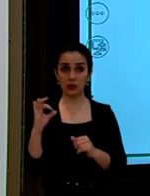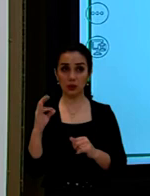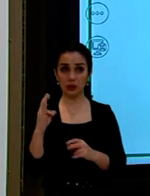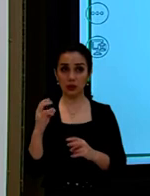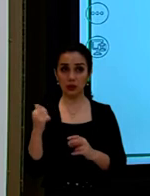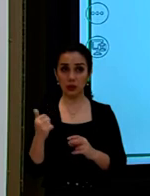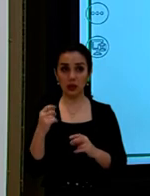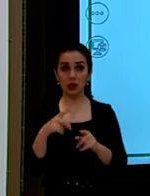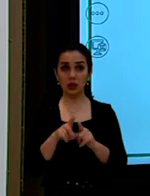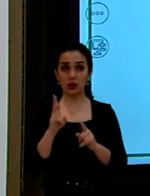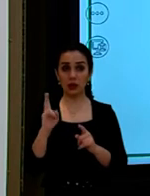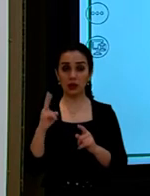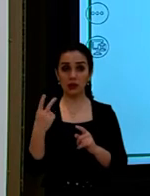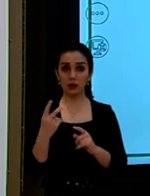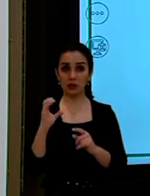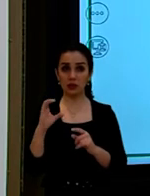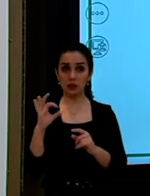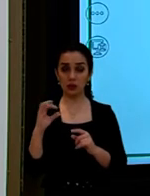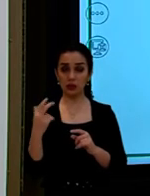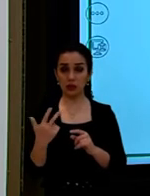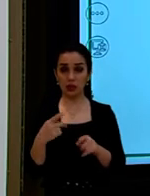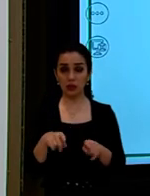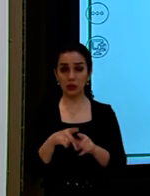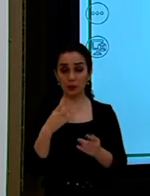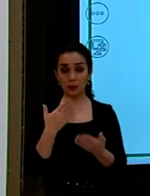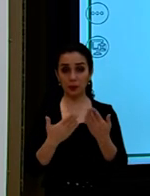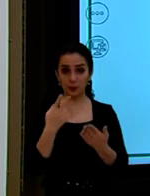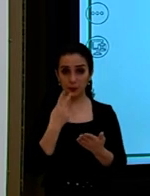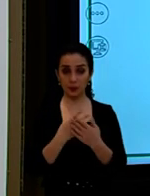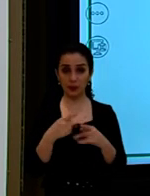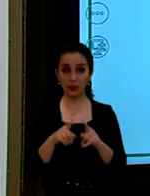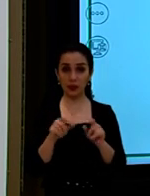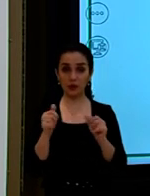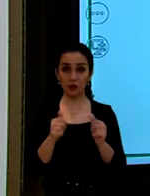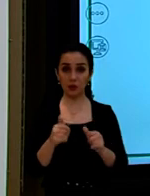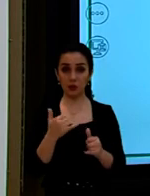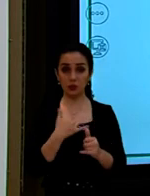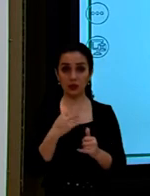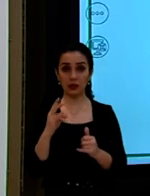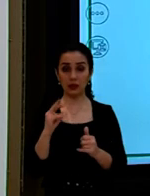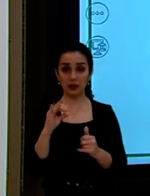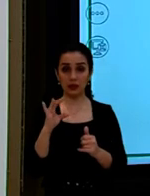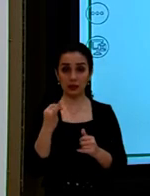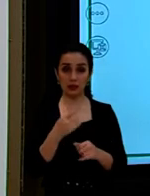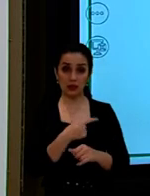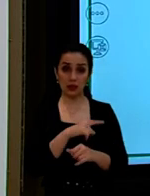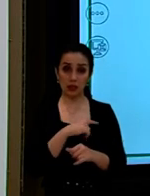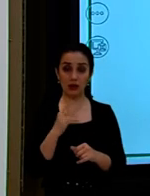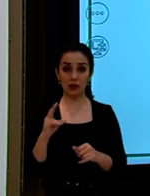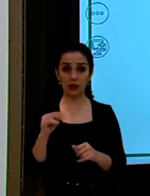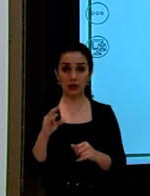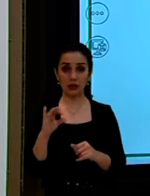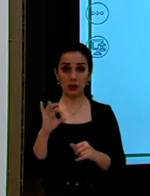и коли два иса-3 есть рассматривать в данной формуле у нас натрий это сильный катион и